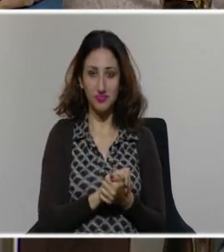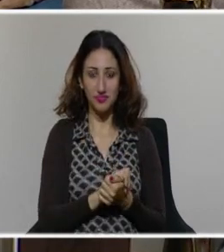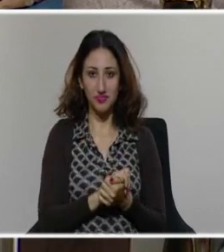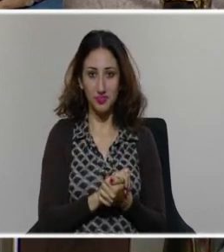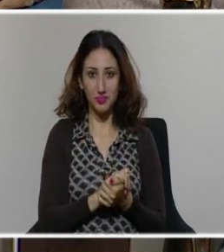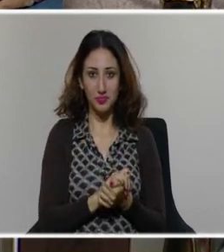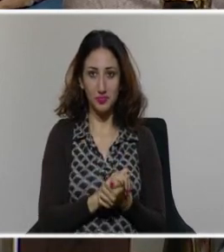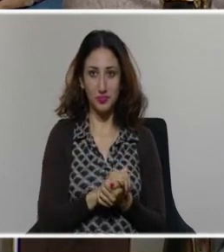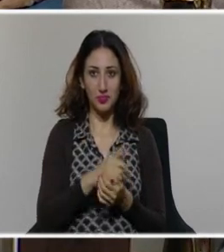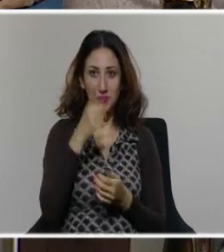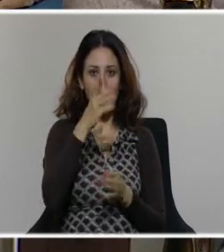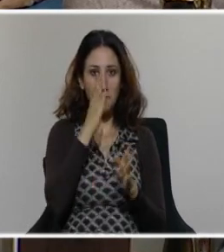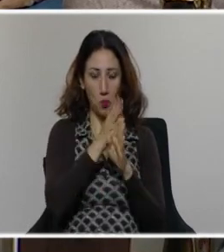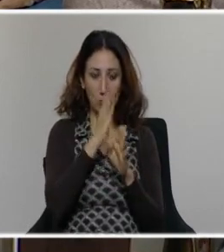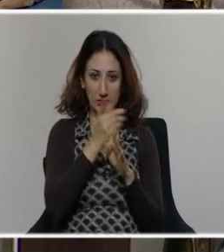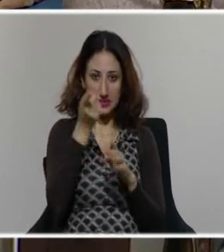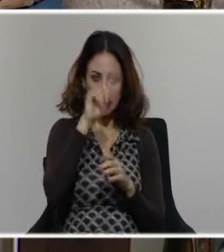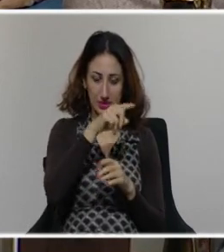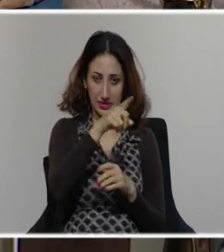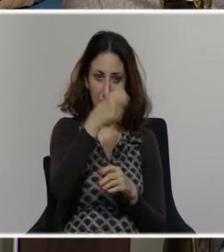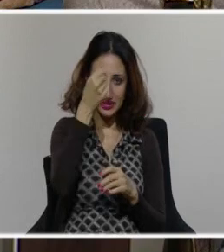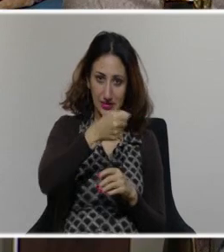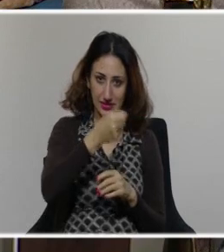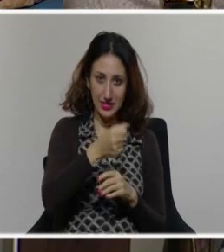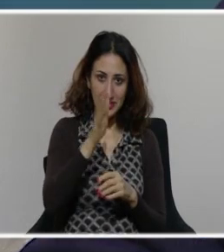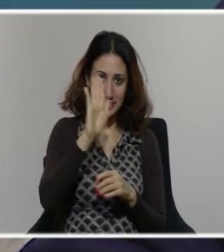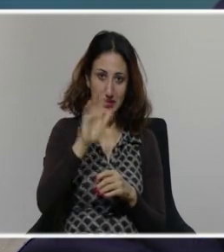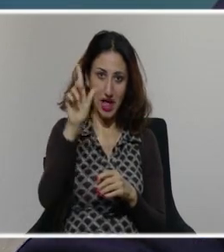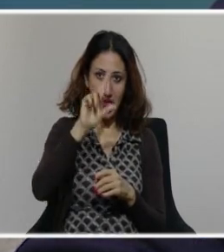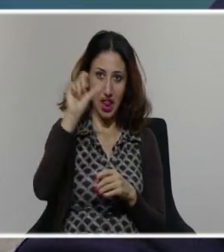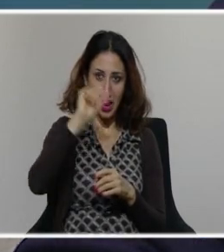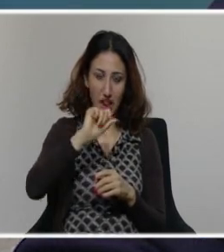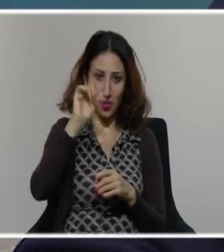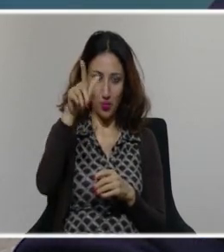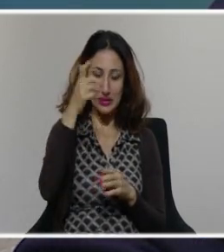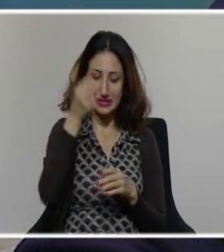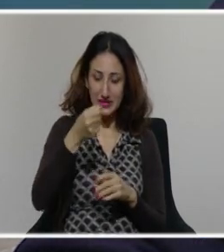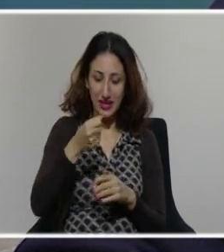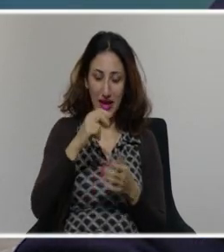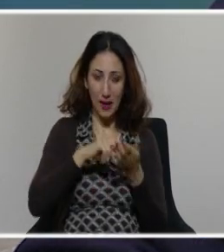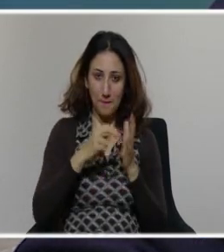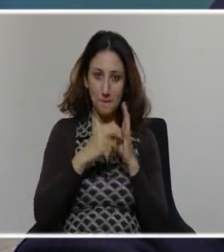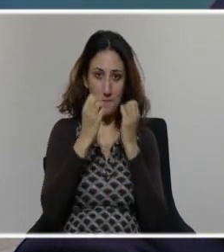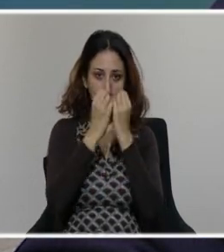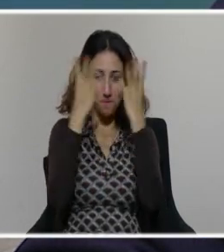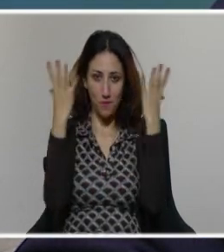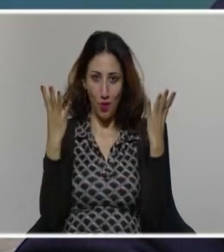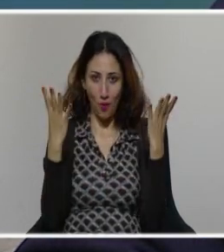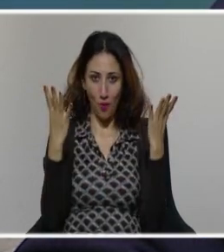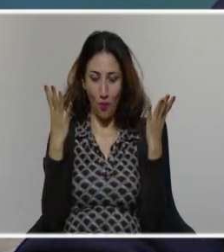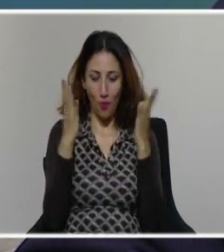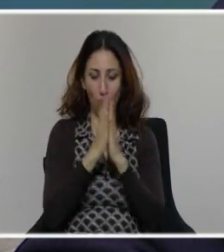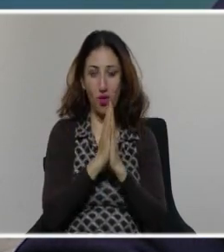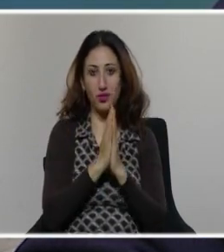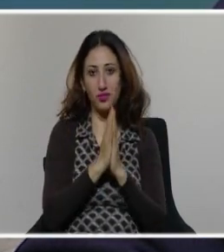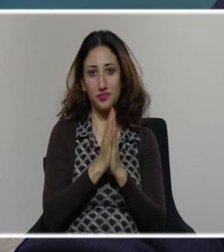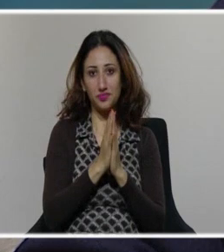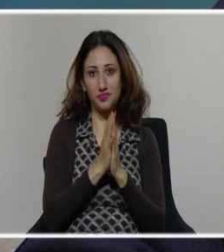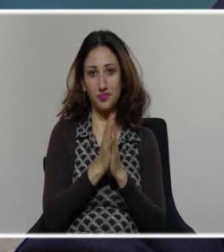الزميله والصديقه سلوى اللي منوره وعلى